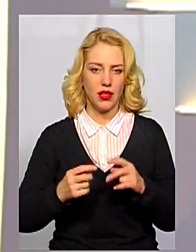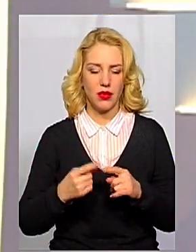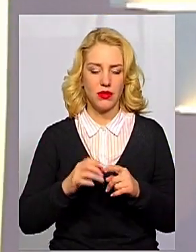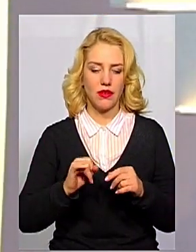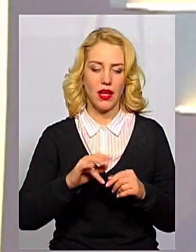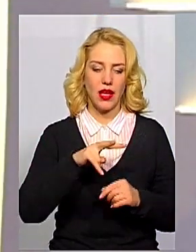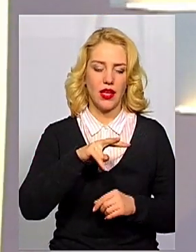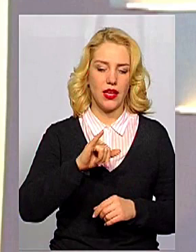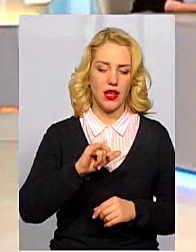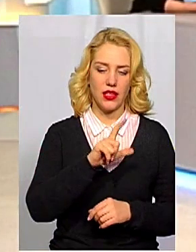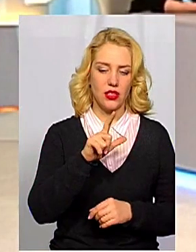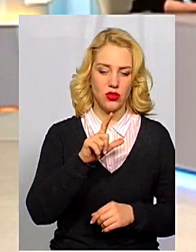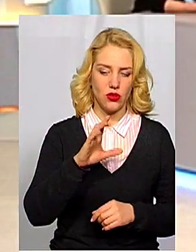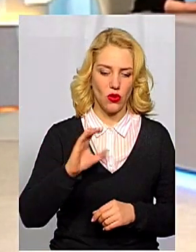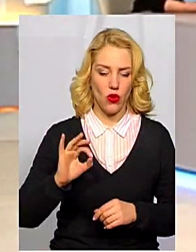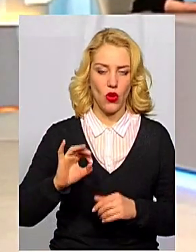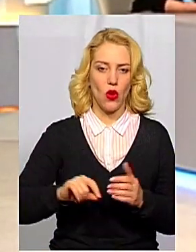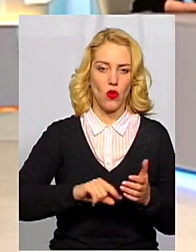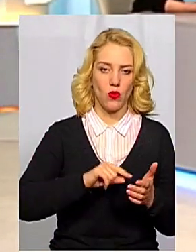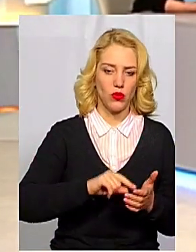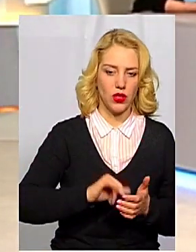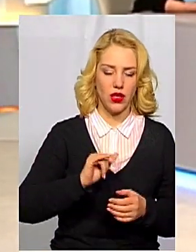до Міноборони, і, ну, відповідно, ті, що